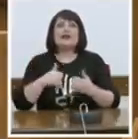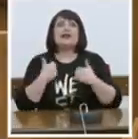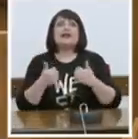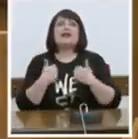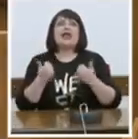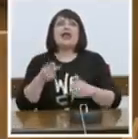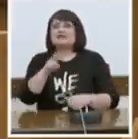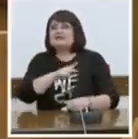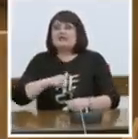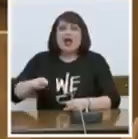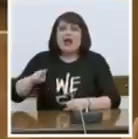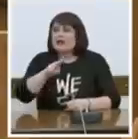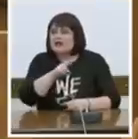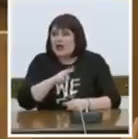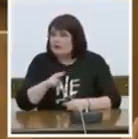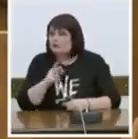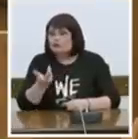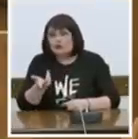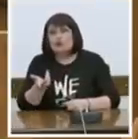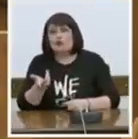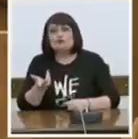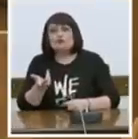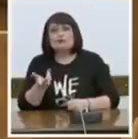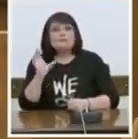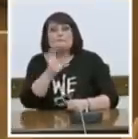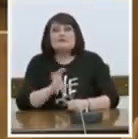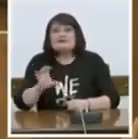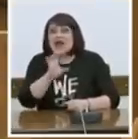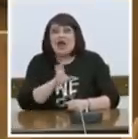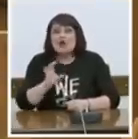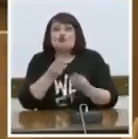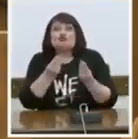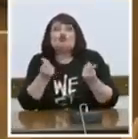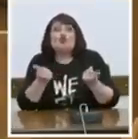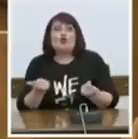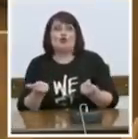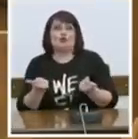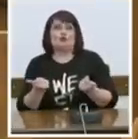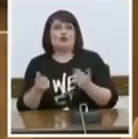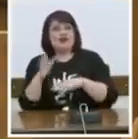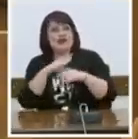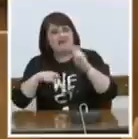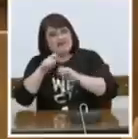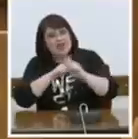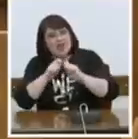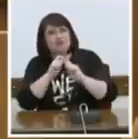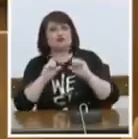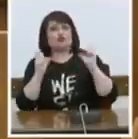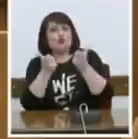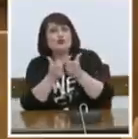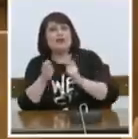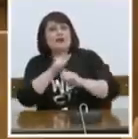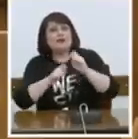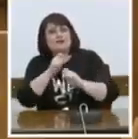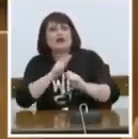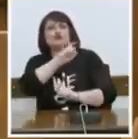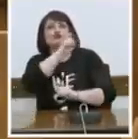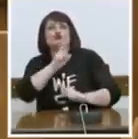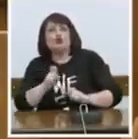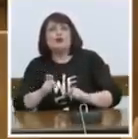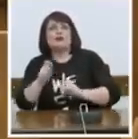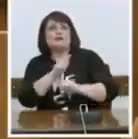ζευγαριών που αναζητούν τρόπο για να χτίσουν τη ζωή τους, αλλά δεν μπορούν να